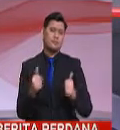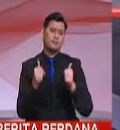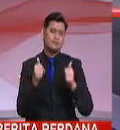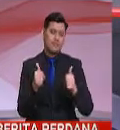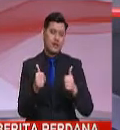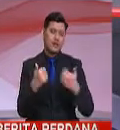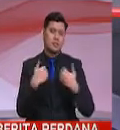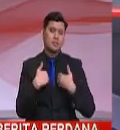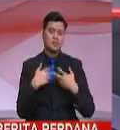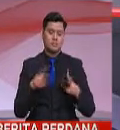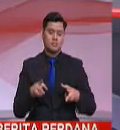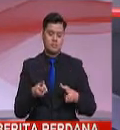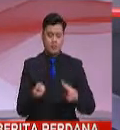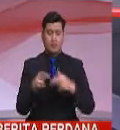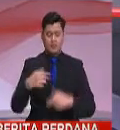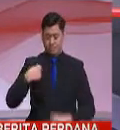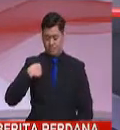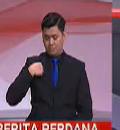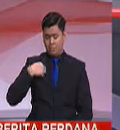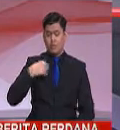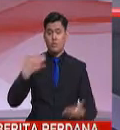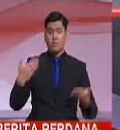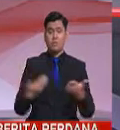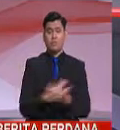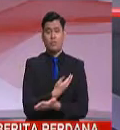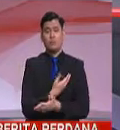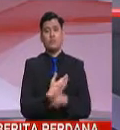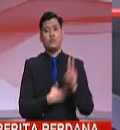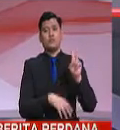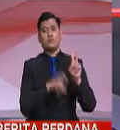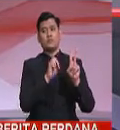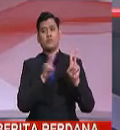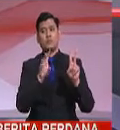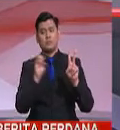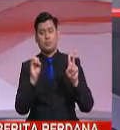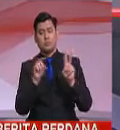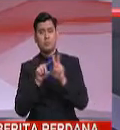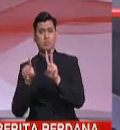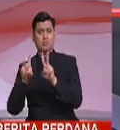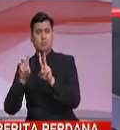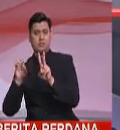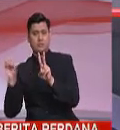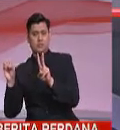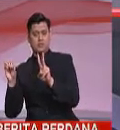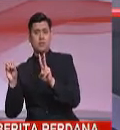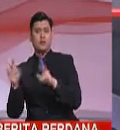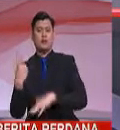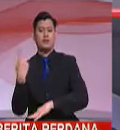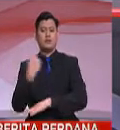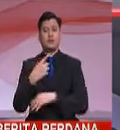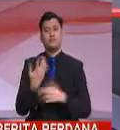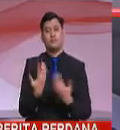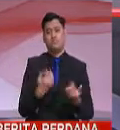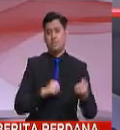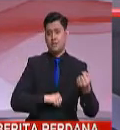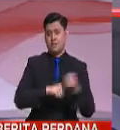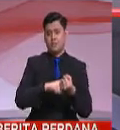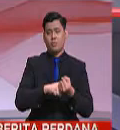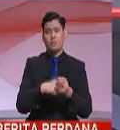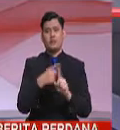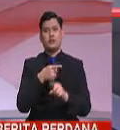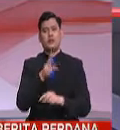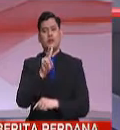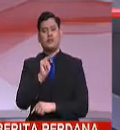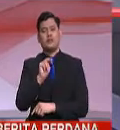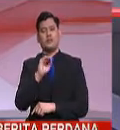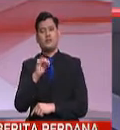dengan susulan pelancaran jersi baru edisi 2020-2022 hari ini. Jersi yang ditaja oleh Nike itu menyaksikan skuad Harimau